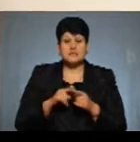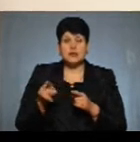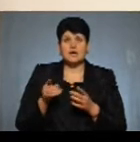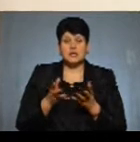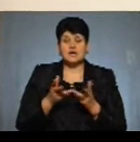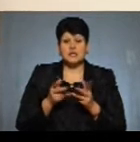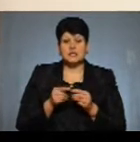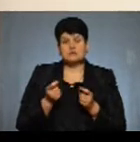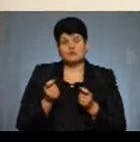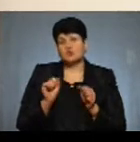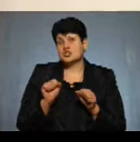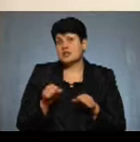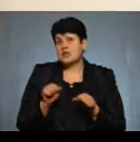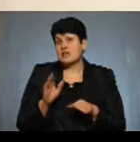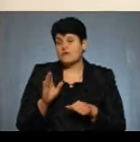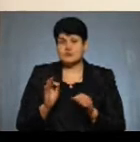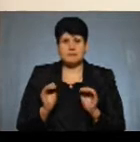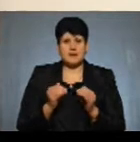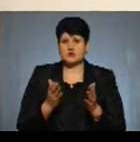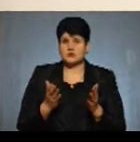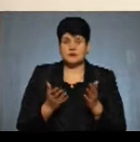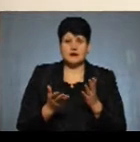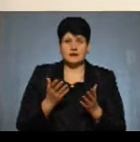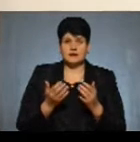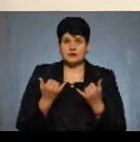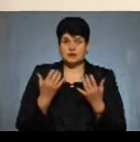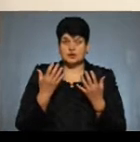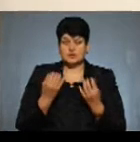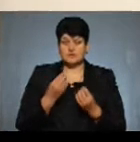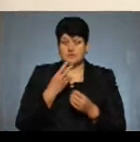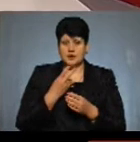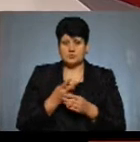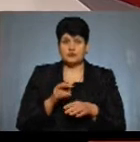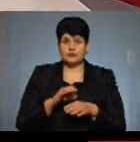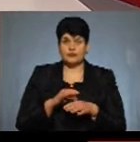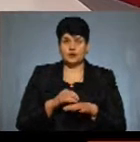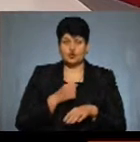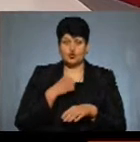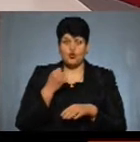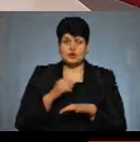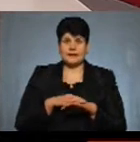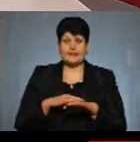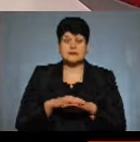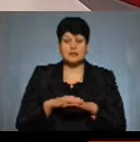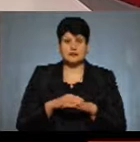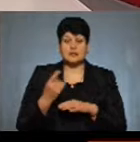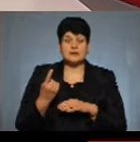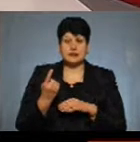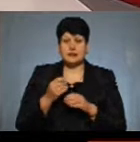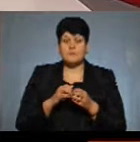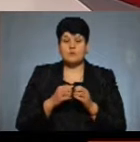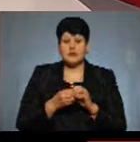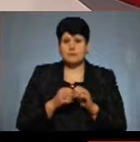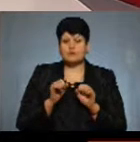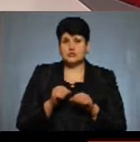дещо зменшиться. Але тим не менше, ми на сьогодні бачимо, що і хворіє доросле населення. Ну, єдина проблема,